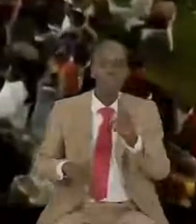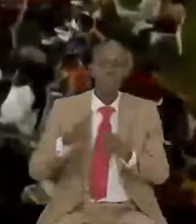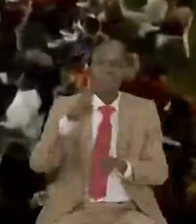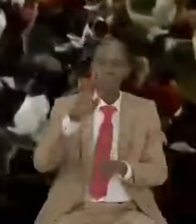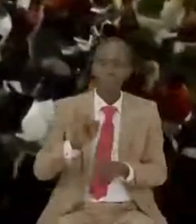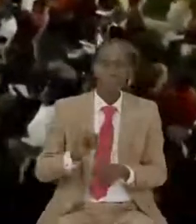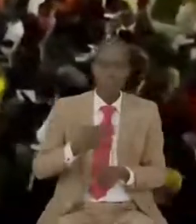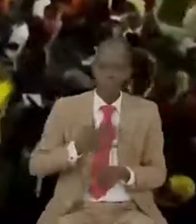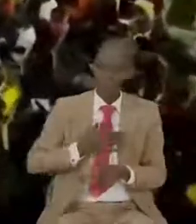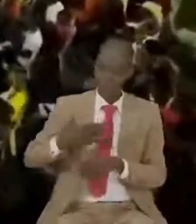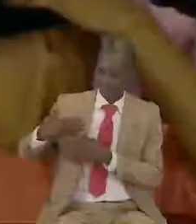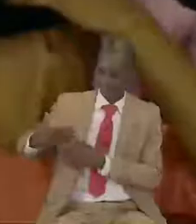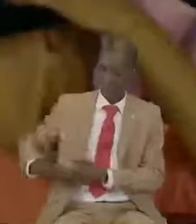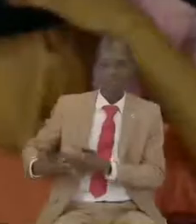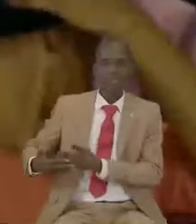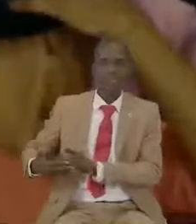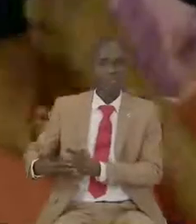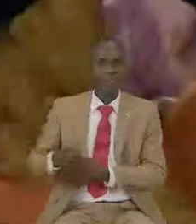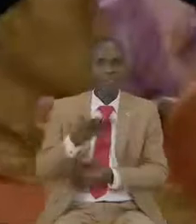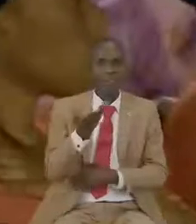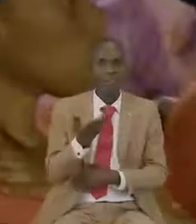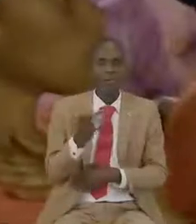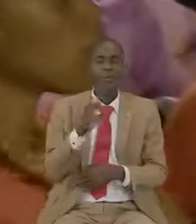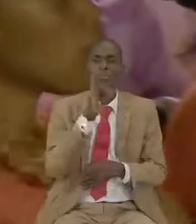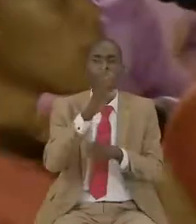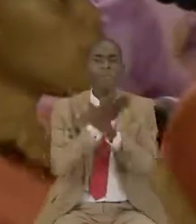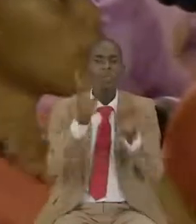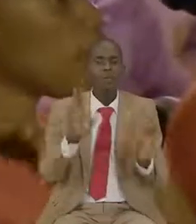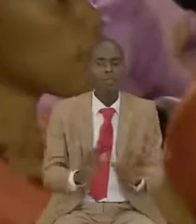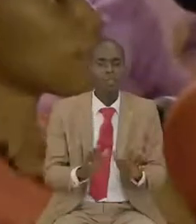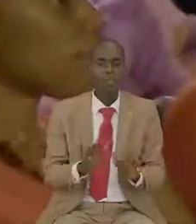où est-il ce soir? Le libérateur, où est-il ce soir?